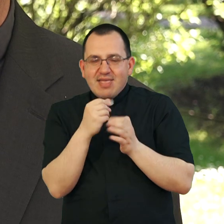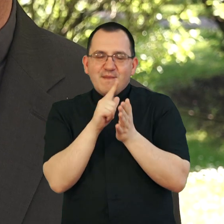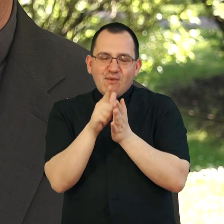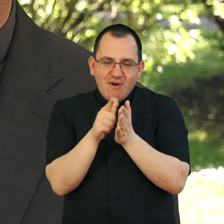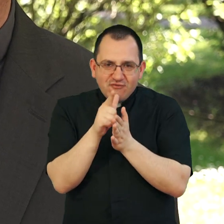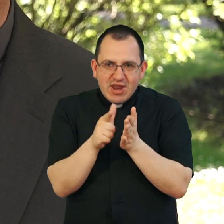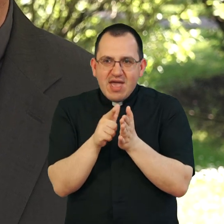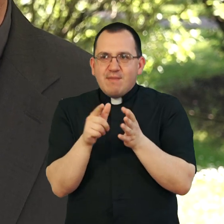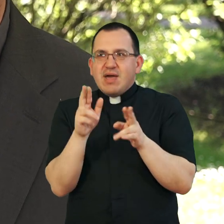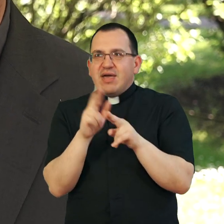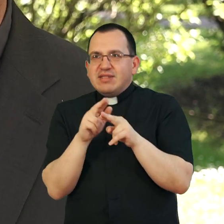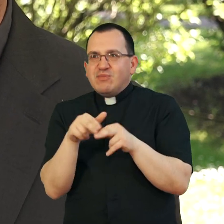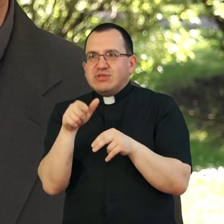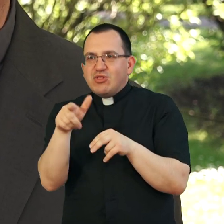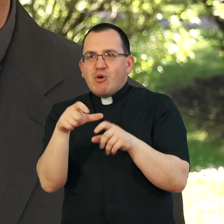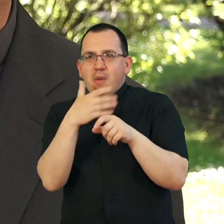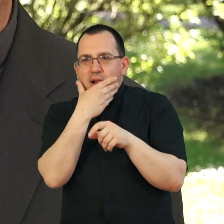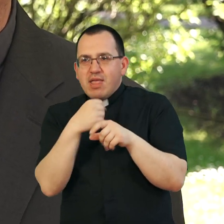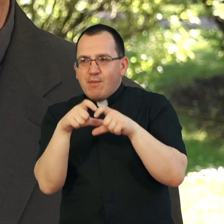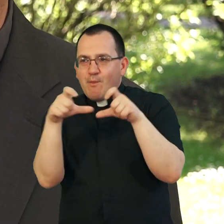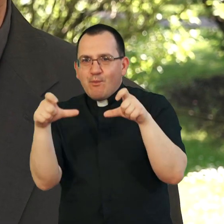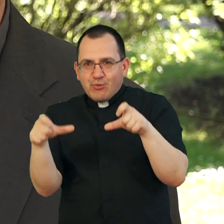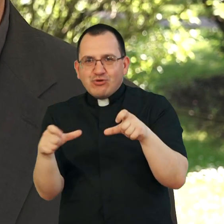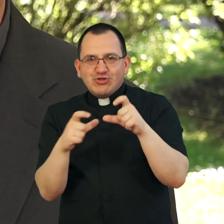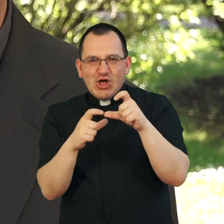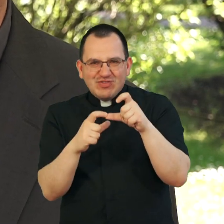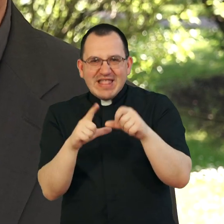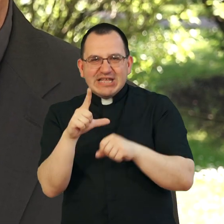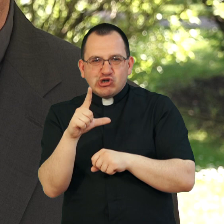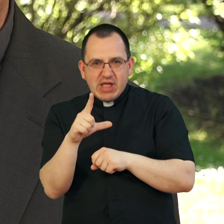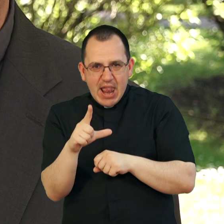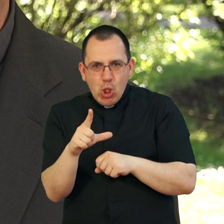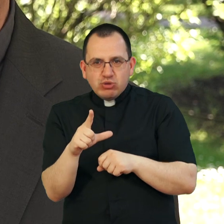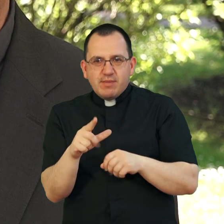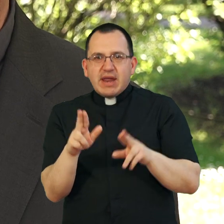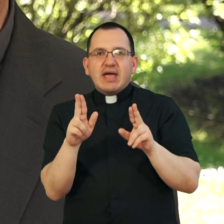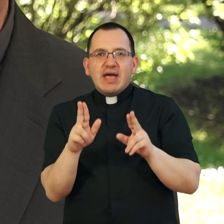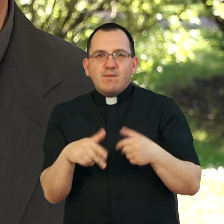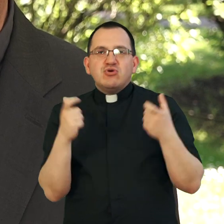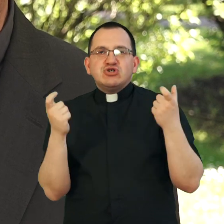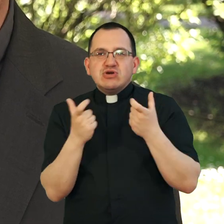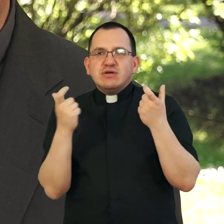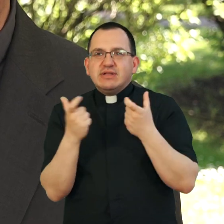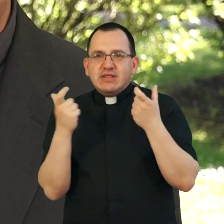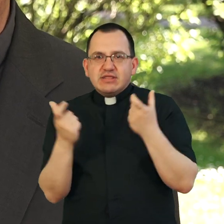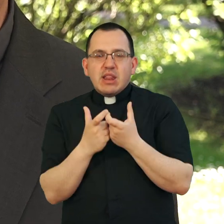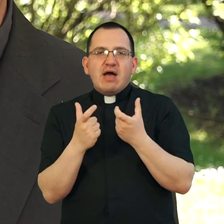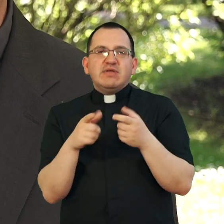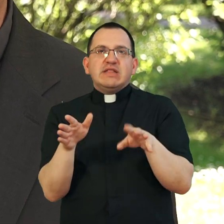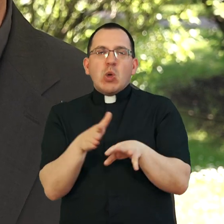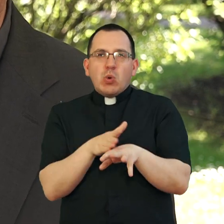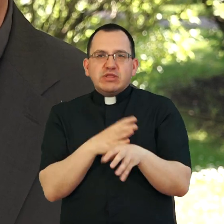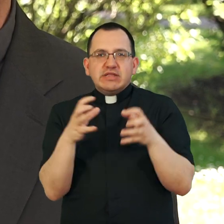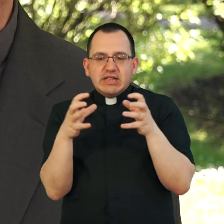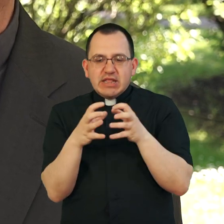i da ćemo na tom predivnom prostoru našeg svetišta u Ludbregu moći doživjeti zajedništvo i osvježiti